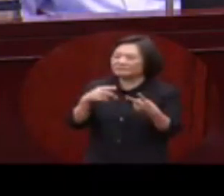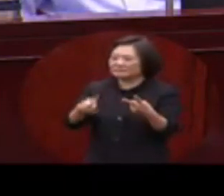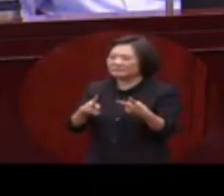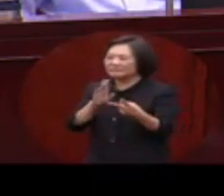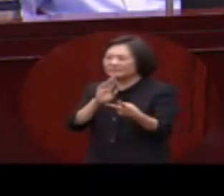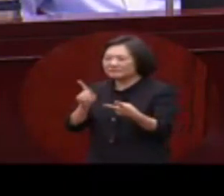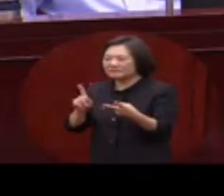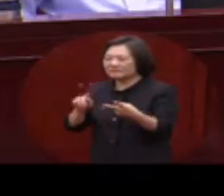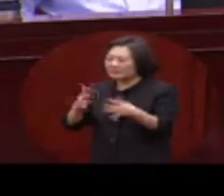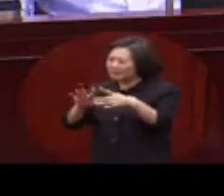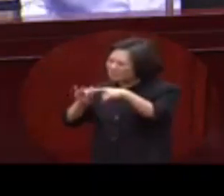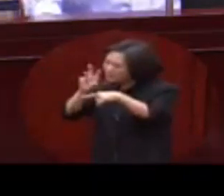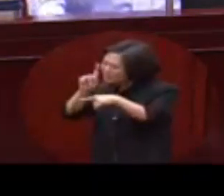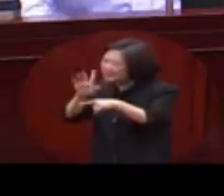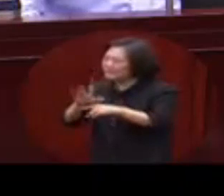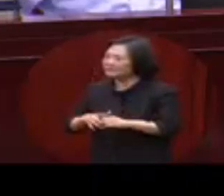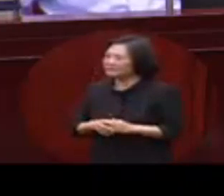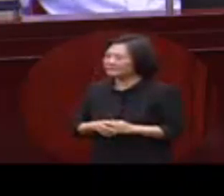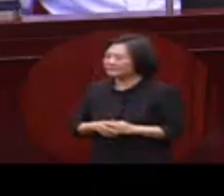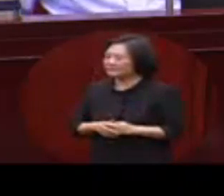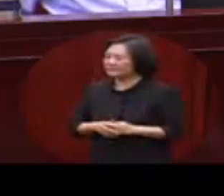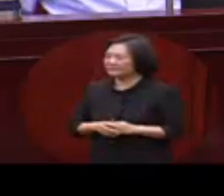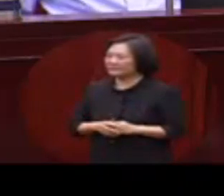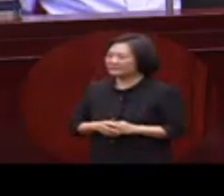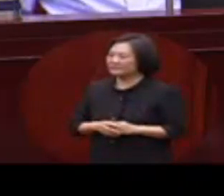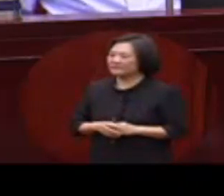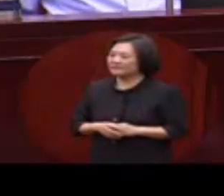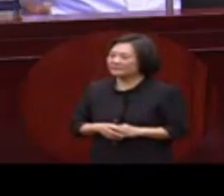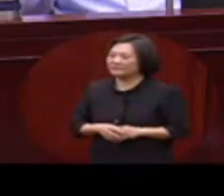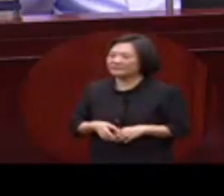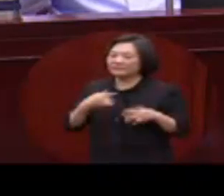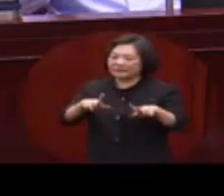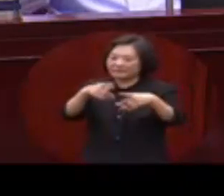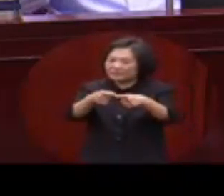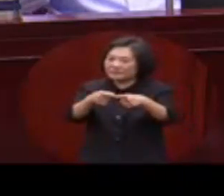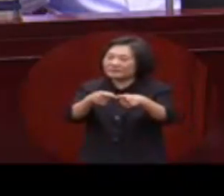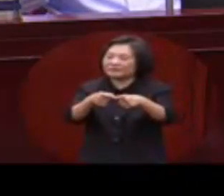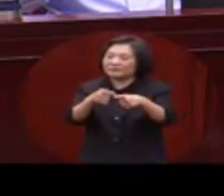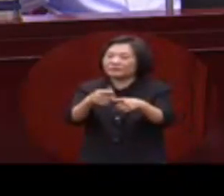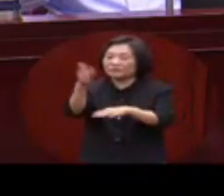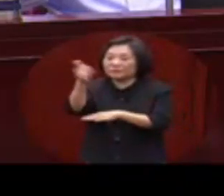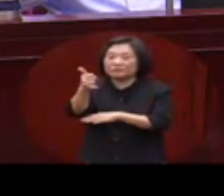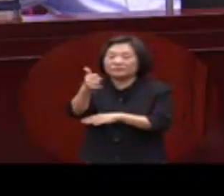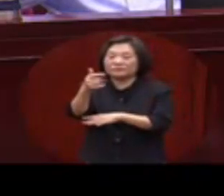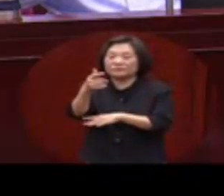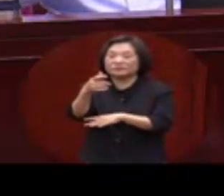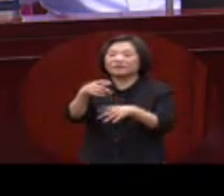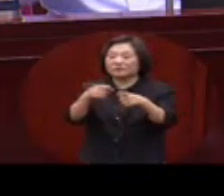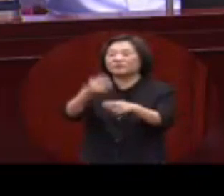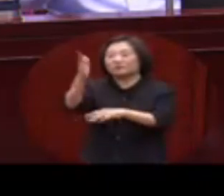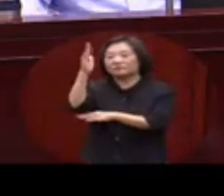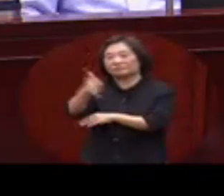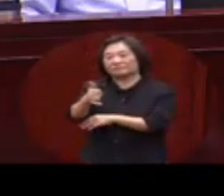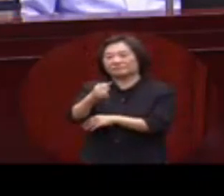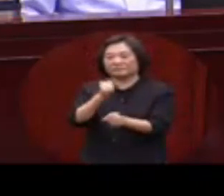到81%的。我倒要直接是这样的哈，在公务员的效率没有完全